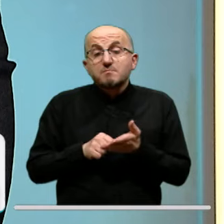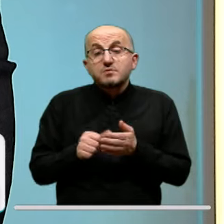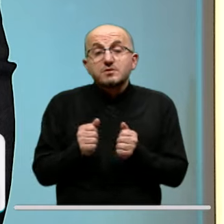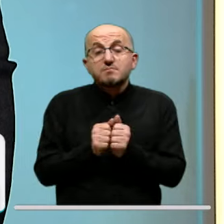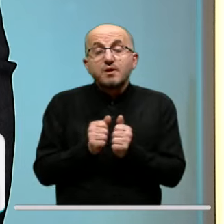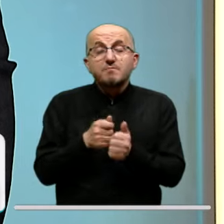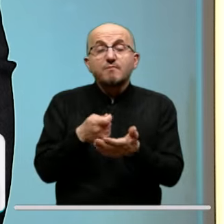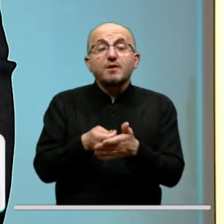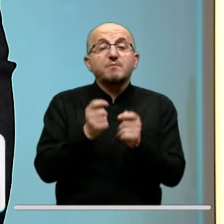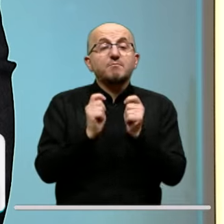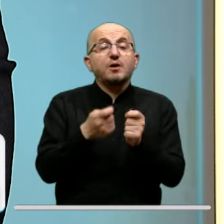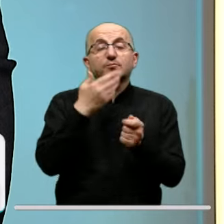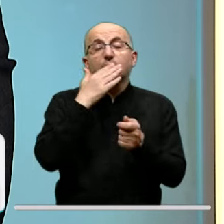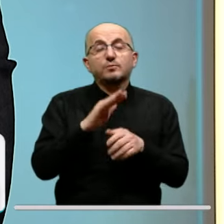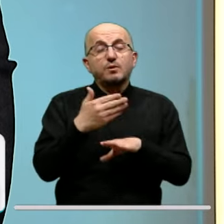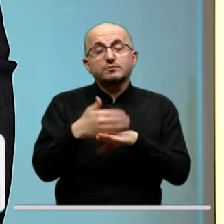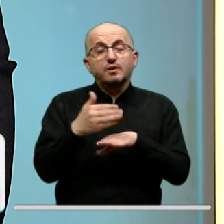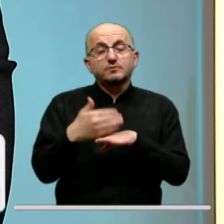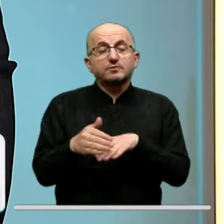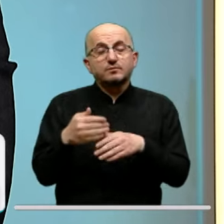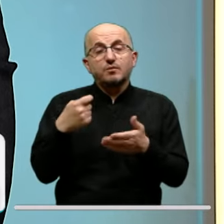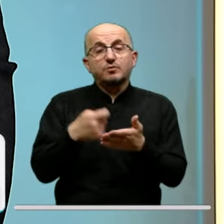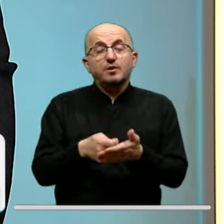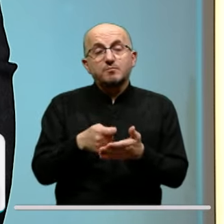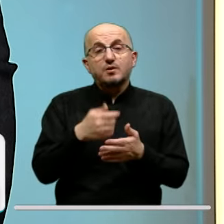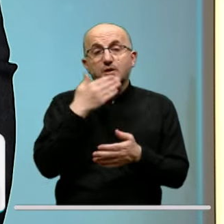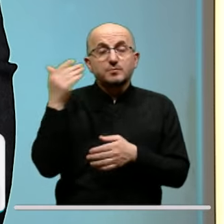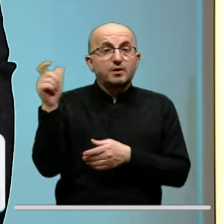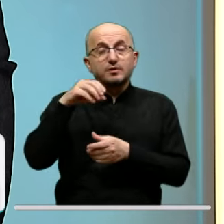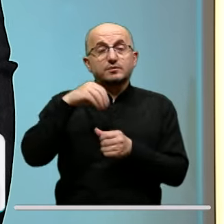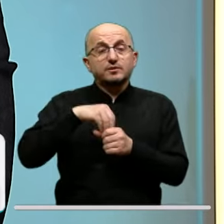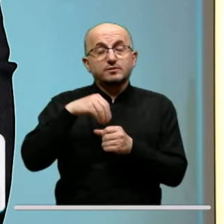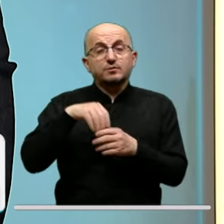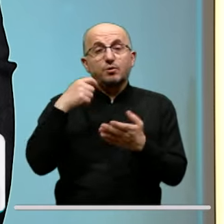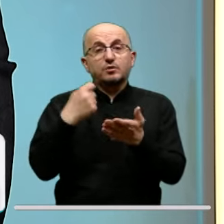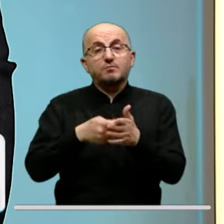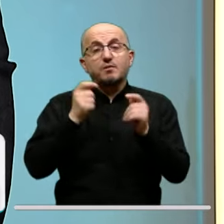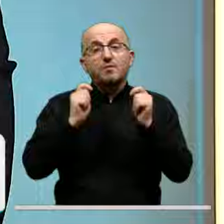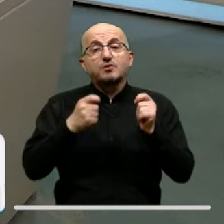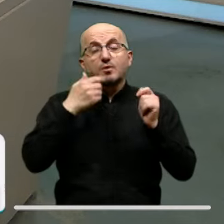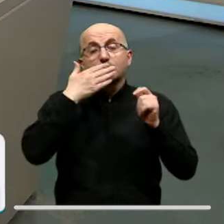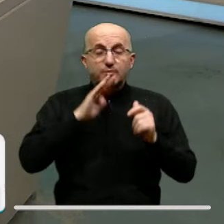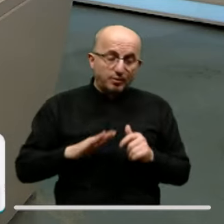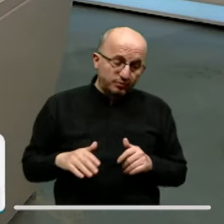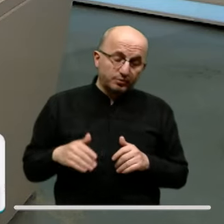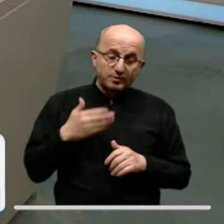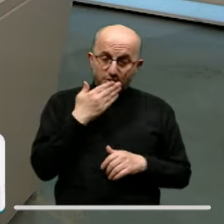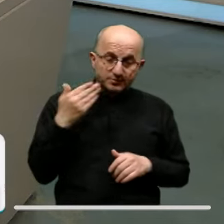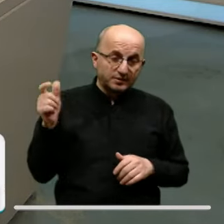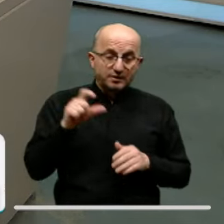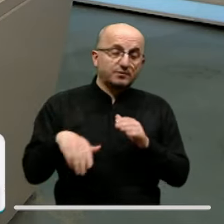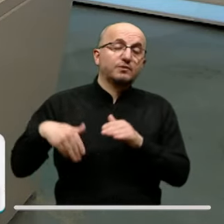mecburiyeti bulunmamakta Ramazan'da ödeme mecburiyeti de bulunmamakta Ramazan'dan sonra da